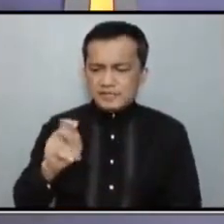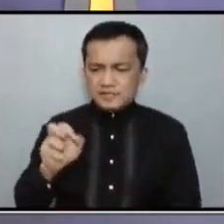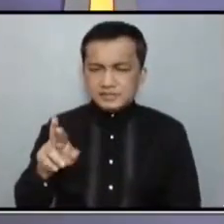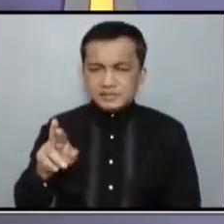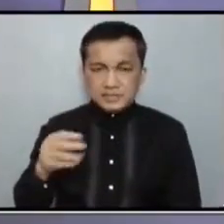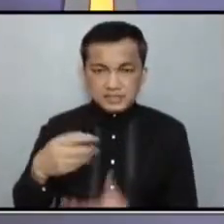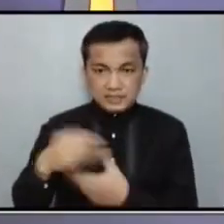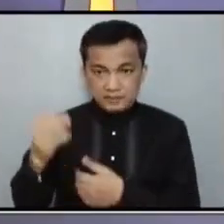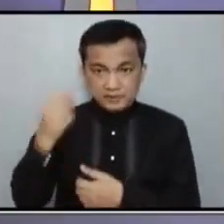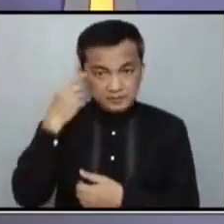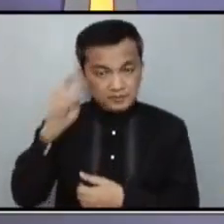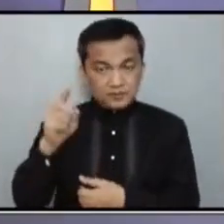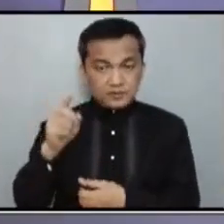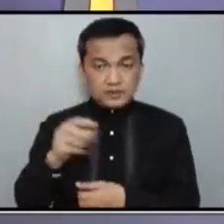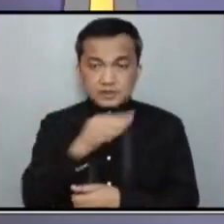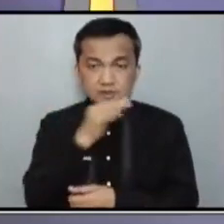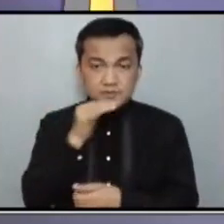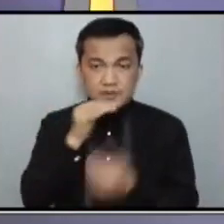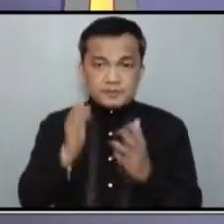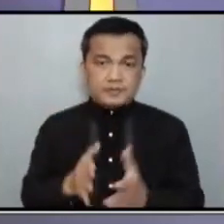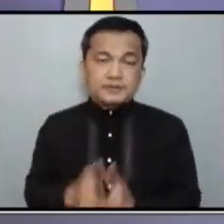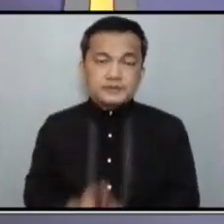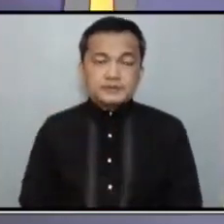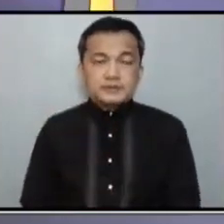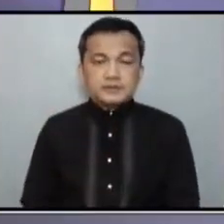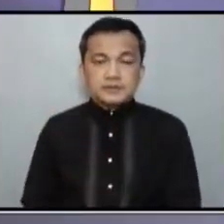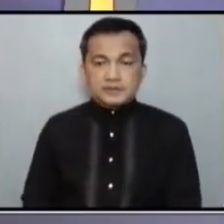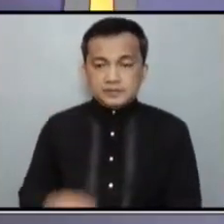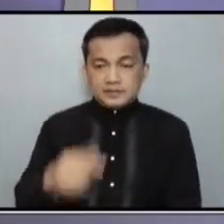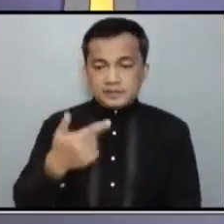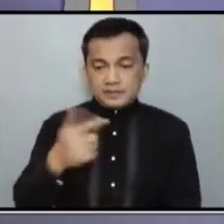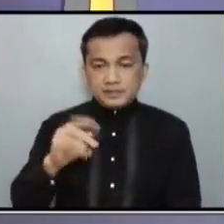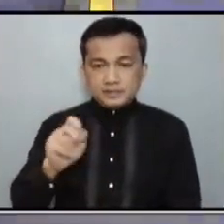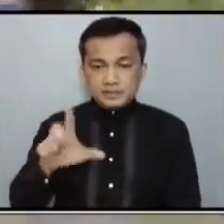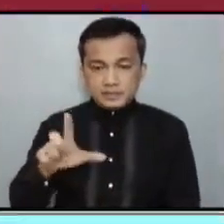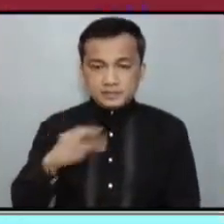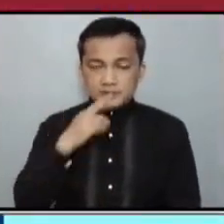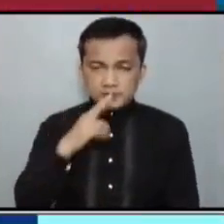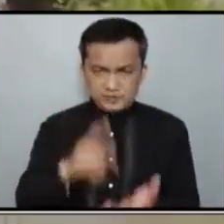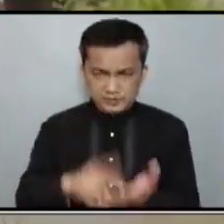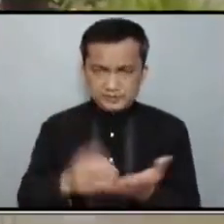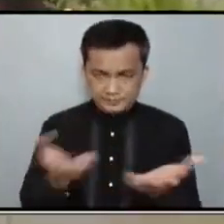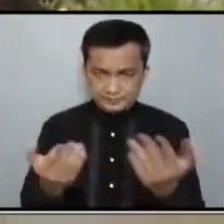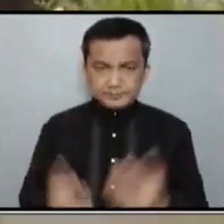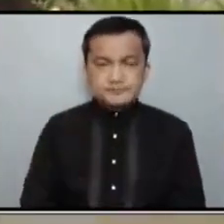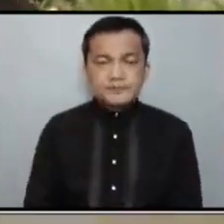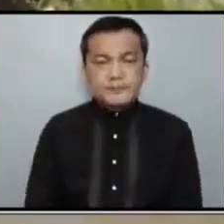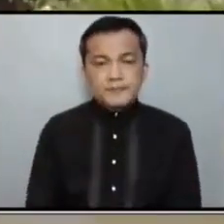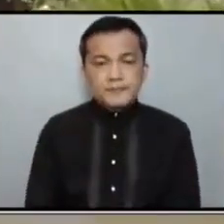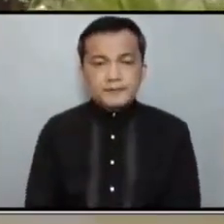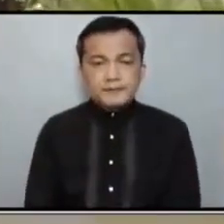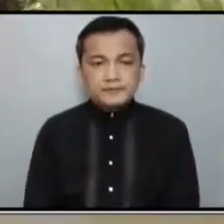mga magsasaka. Si Clazel Pardilla sa report, Rise and Shine, Clazel.